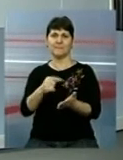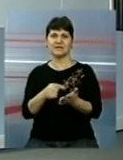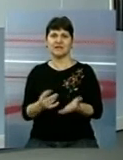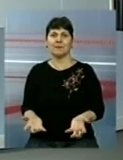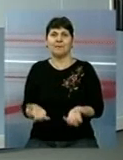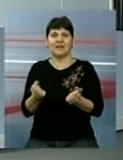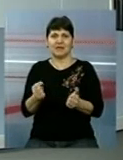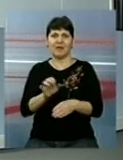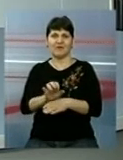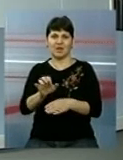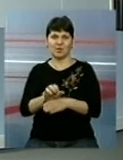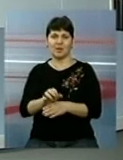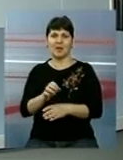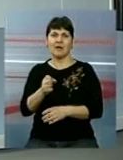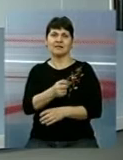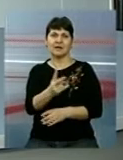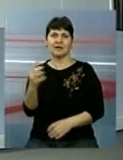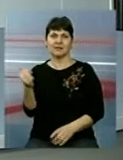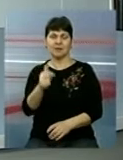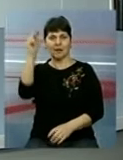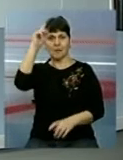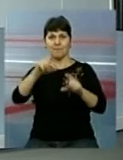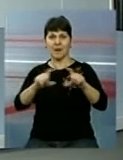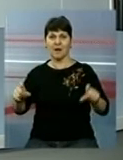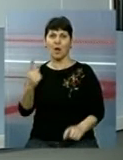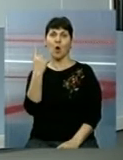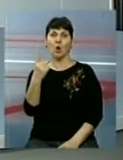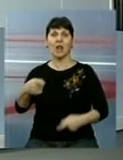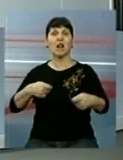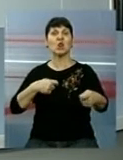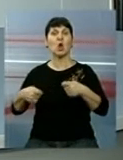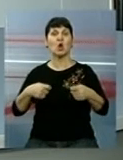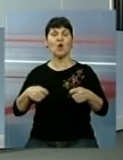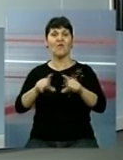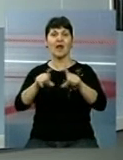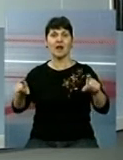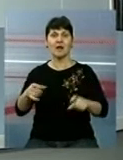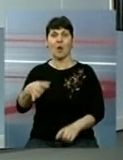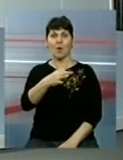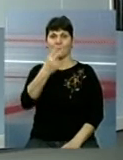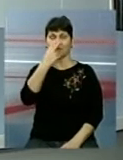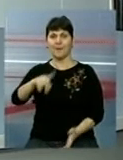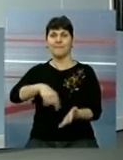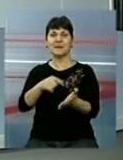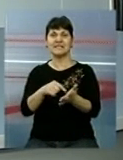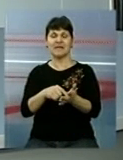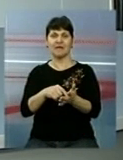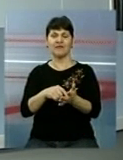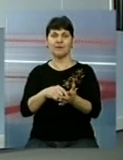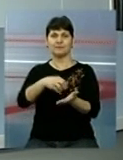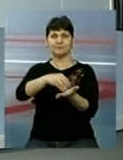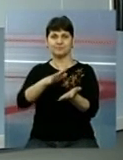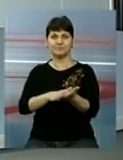виробників. Вже за кілька тижнів городяни зможуть в магазинах однієї з торгувальних мереж області побачити місцеву продукцію,